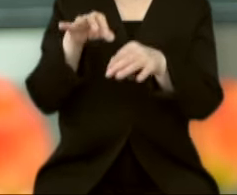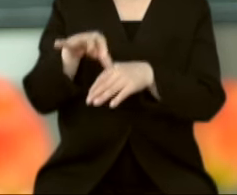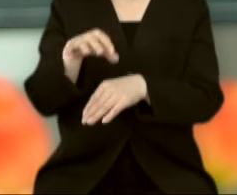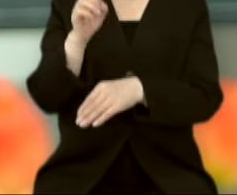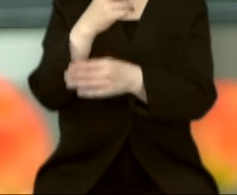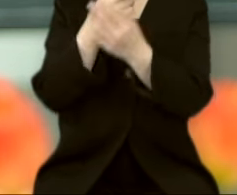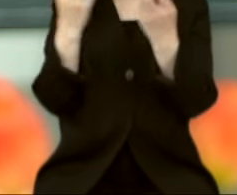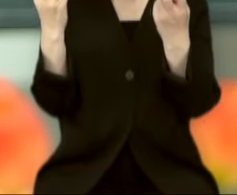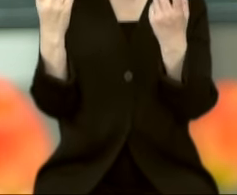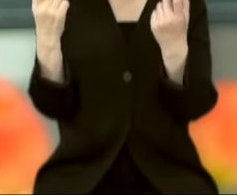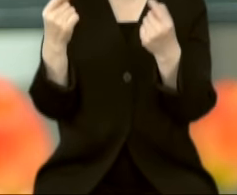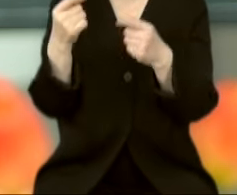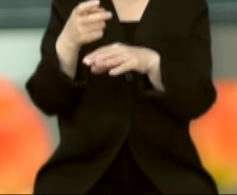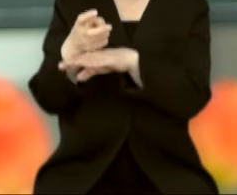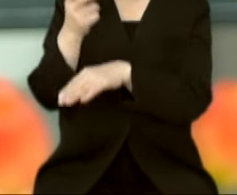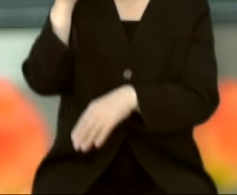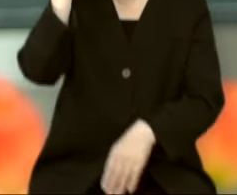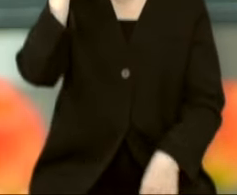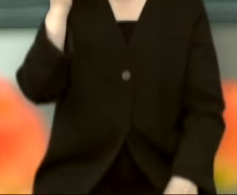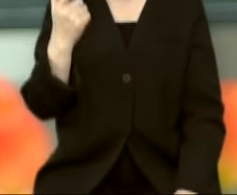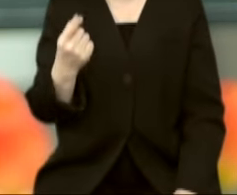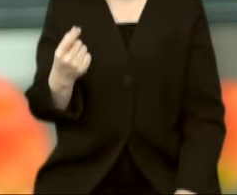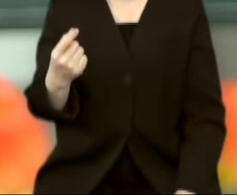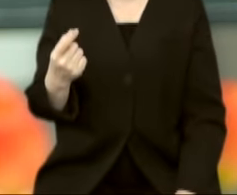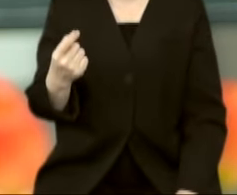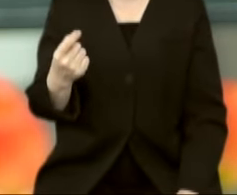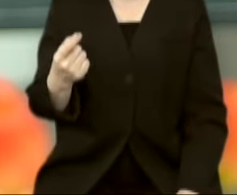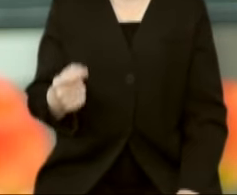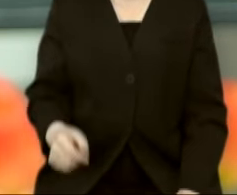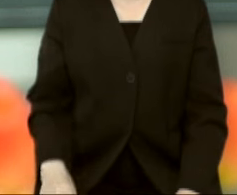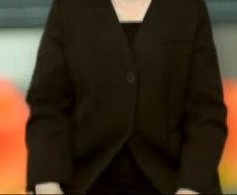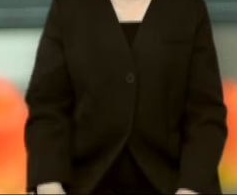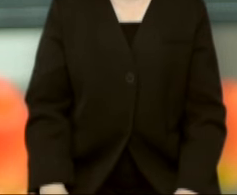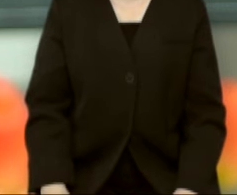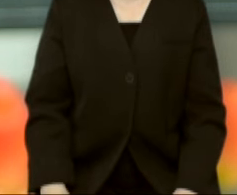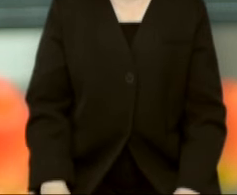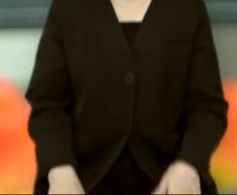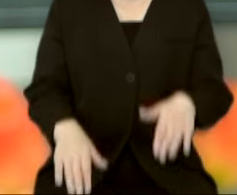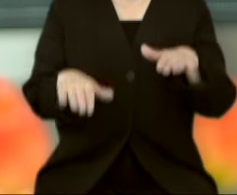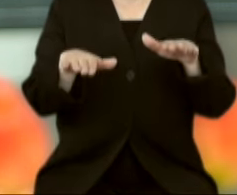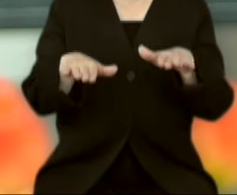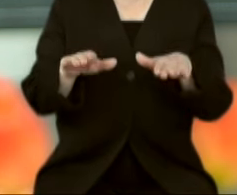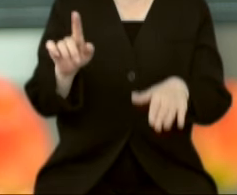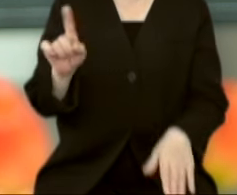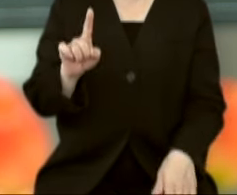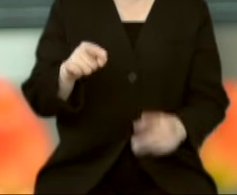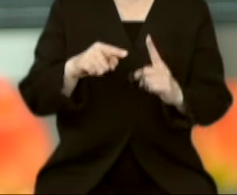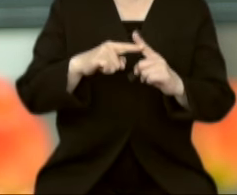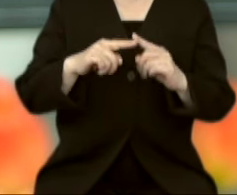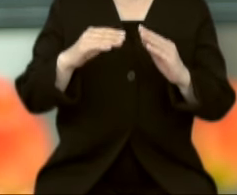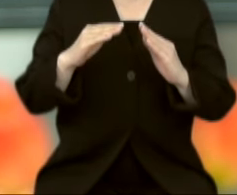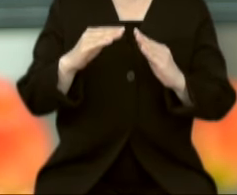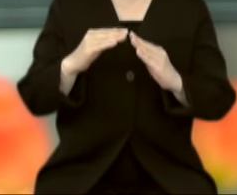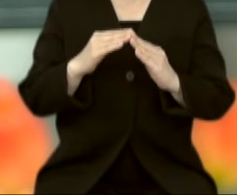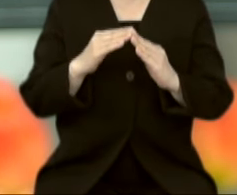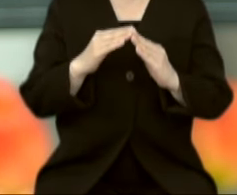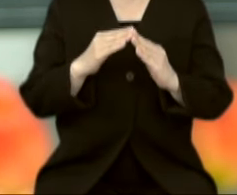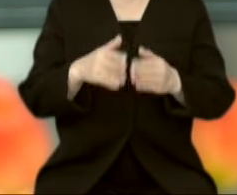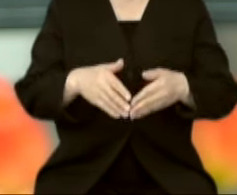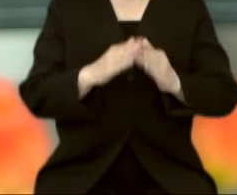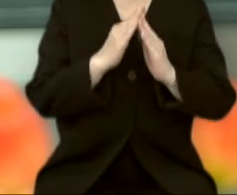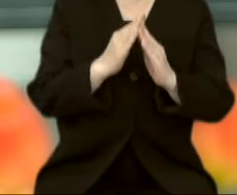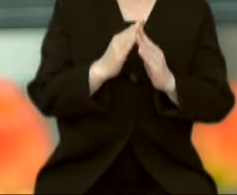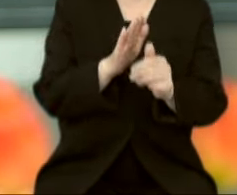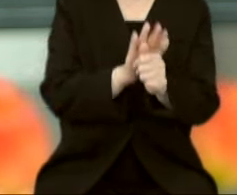시장터에서 그냥 자거나 차에서 자거나 이러면서 다니면서 복음을 전했는데 이제는 하나님께서 교회들을 개척할 수